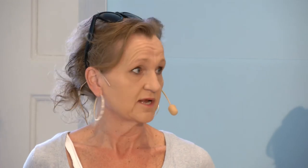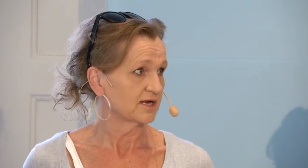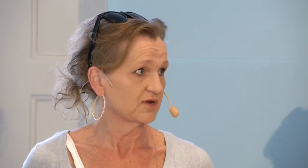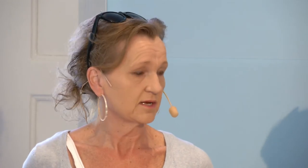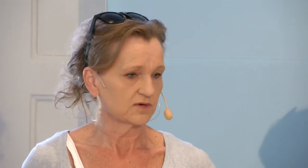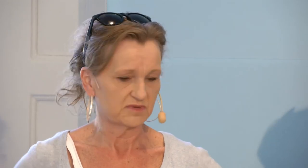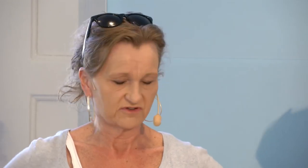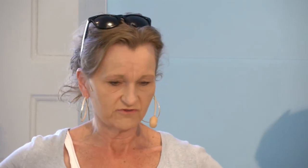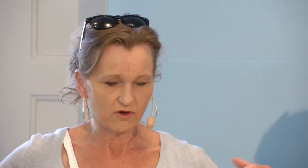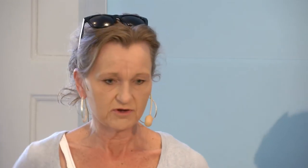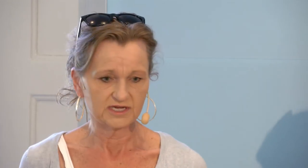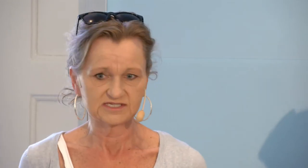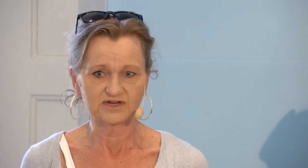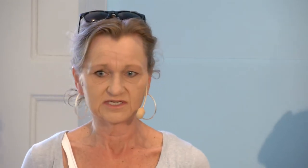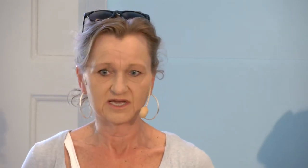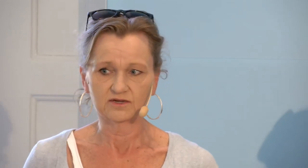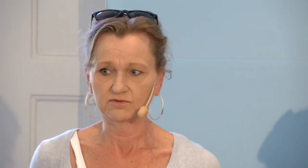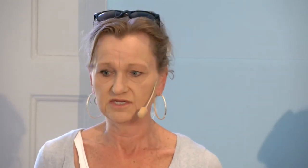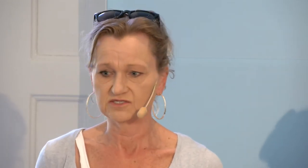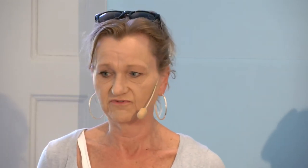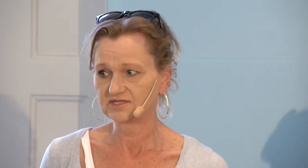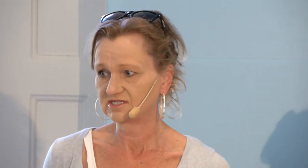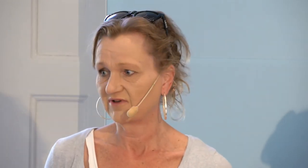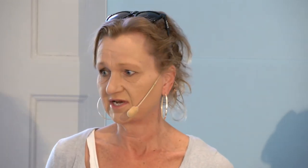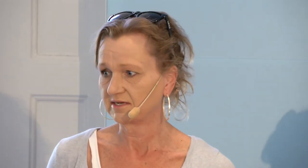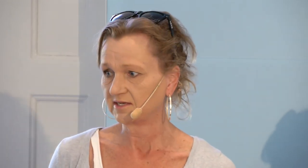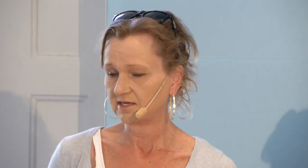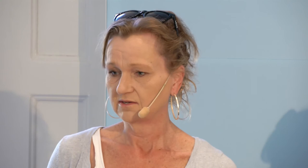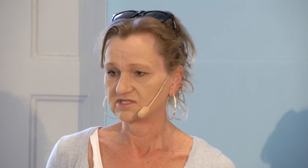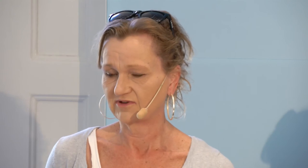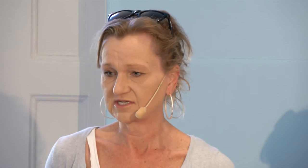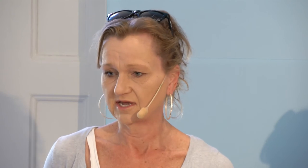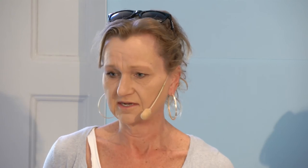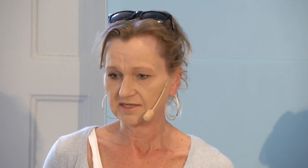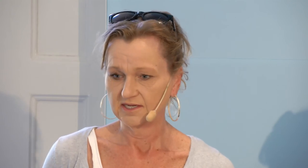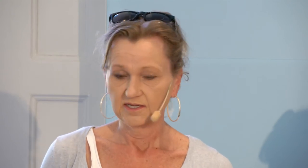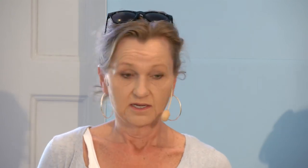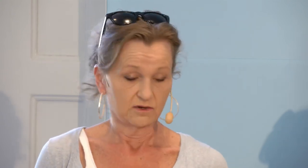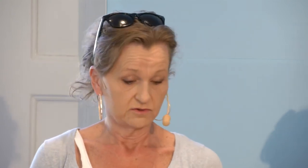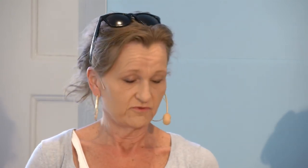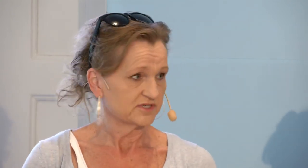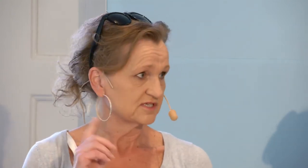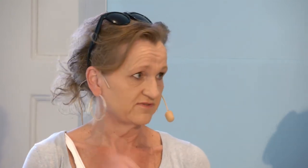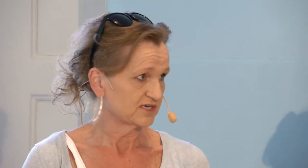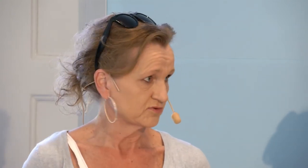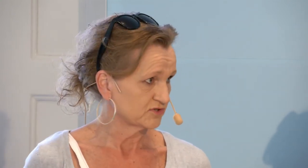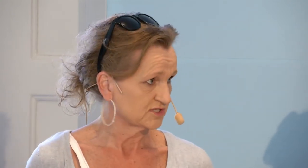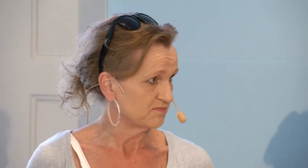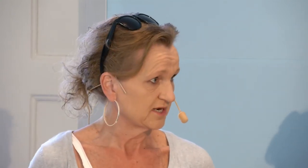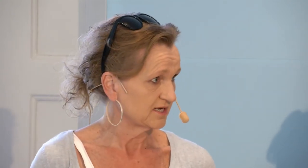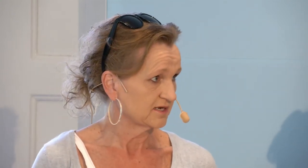stora skillnaderna sker, och när man tar tag i den svarta ekonomin som finns i Sverige och den svarta, nu finns det